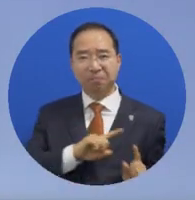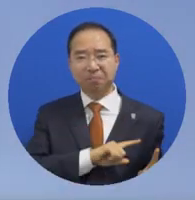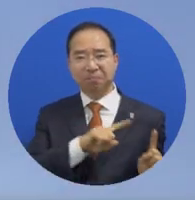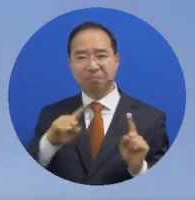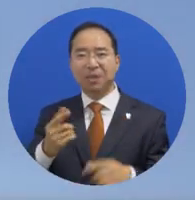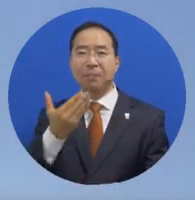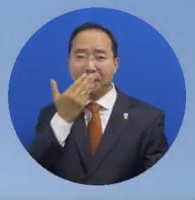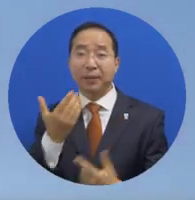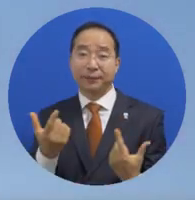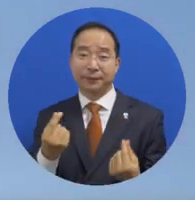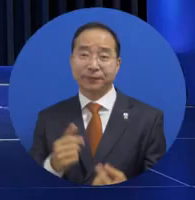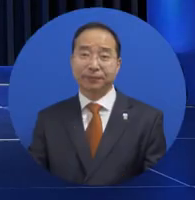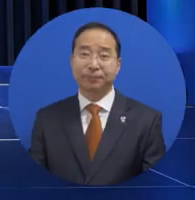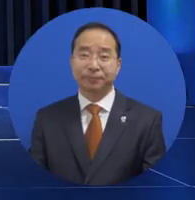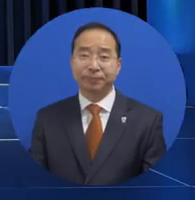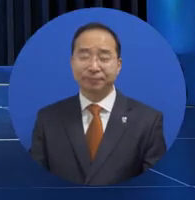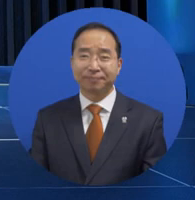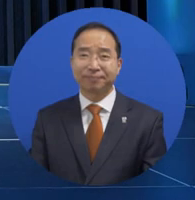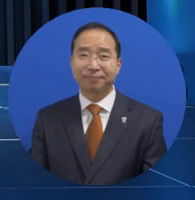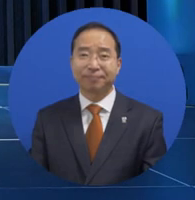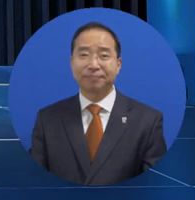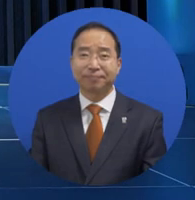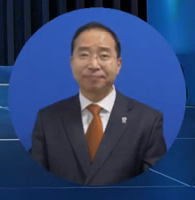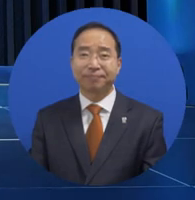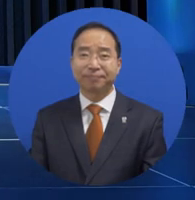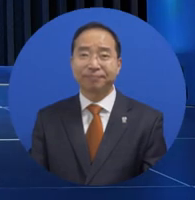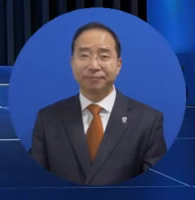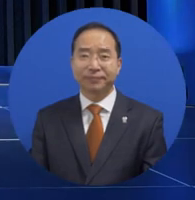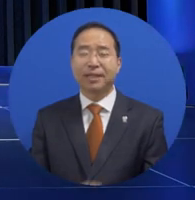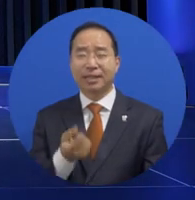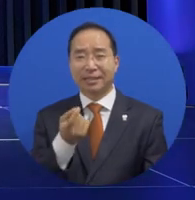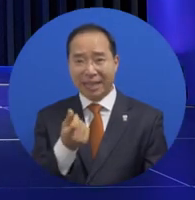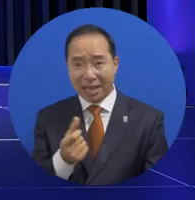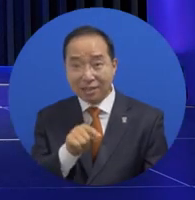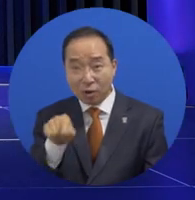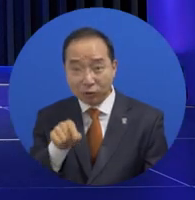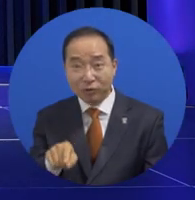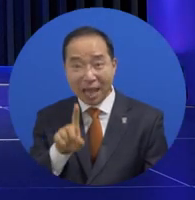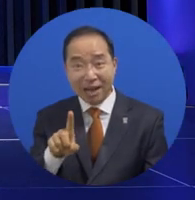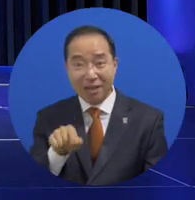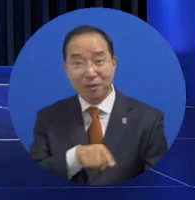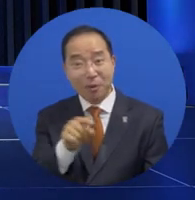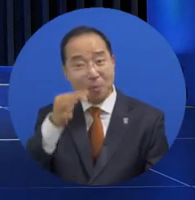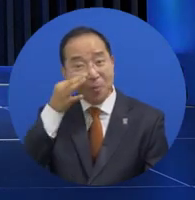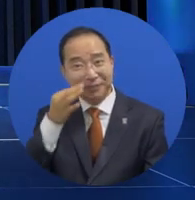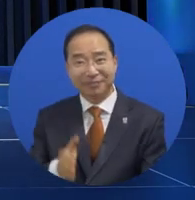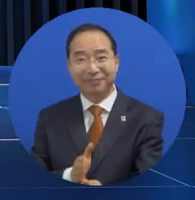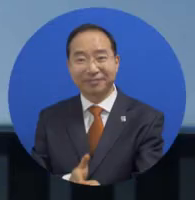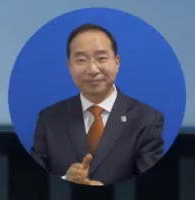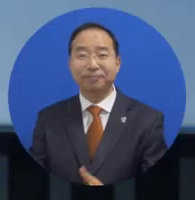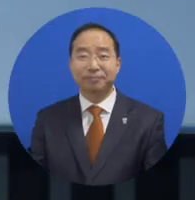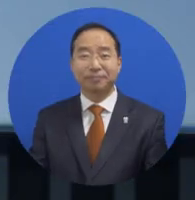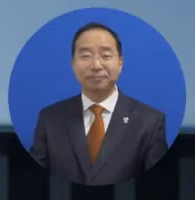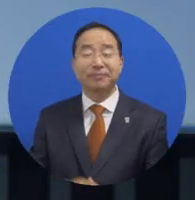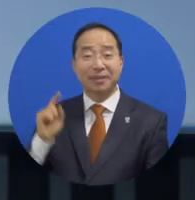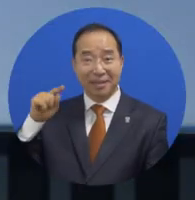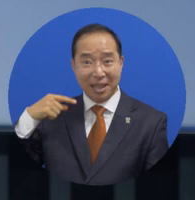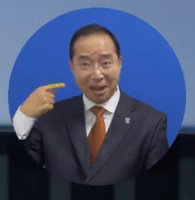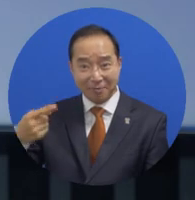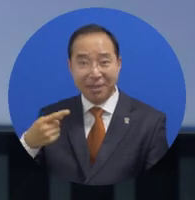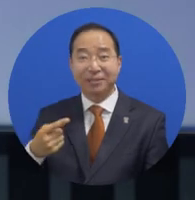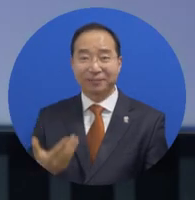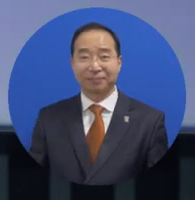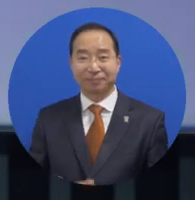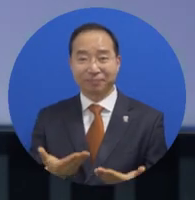마음은 되살아날지도 모릅니다. 사사계 공동체 스미다도 그 작은 것들 중 하나가 되길 바라봅니다. 저희는